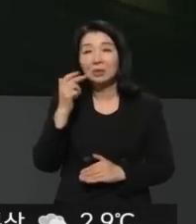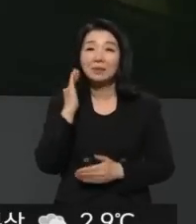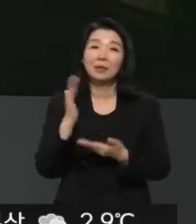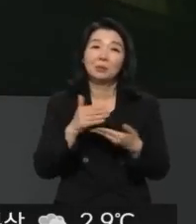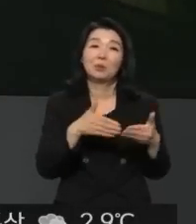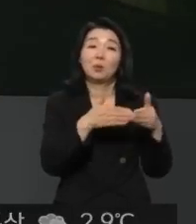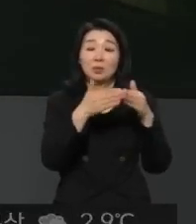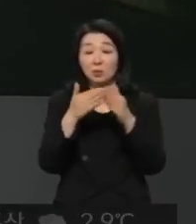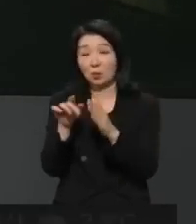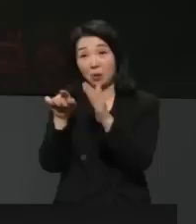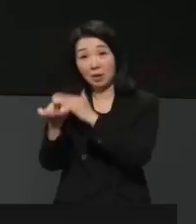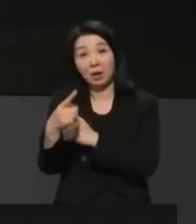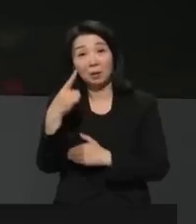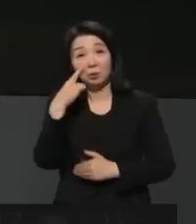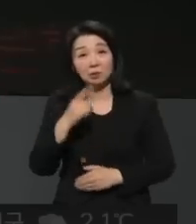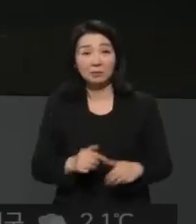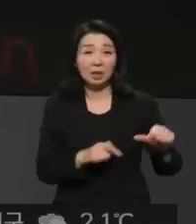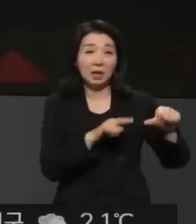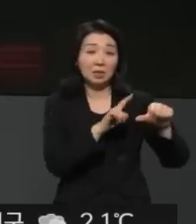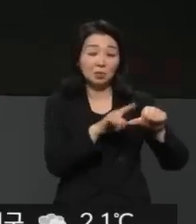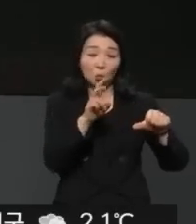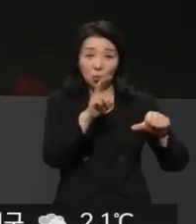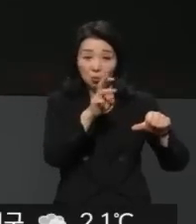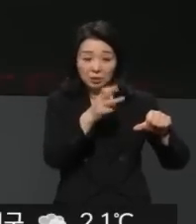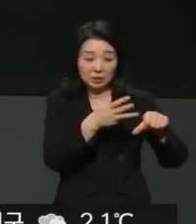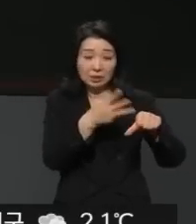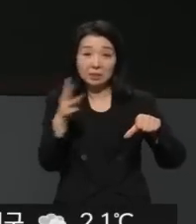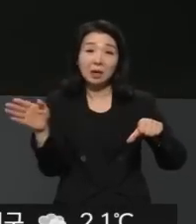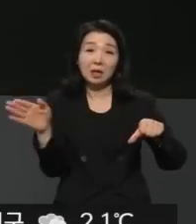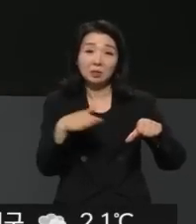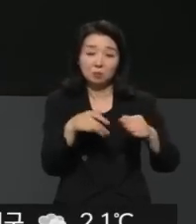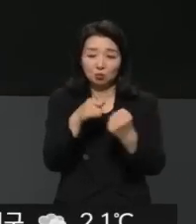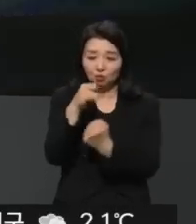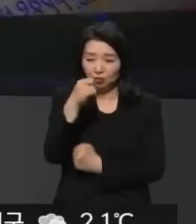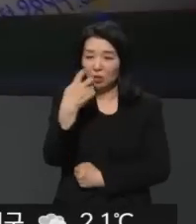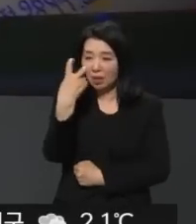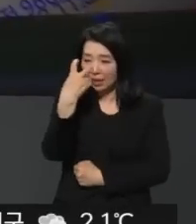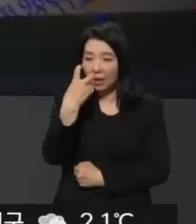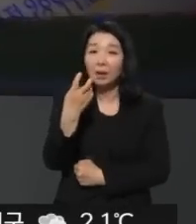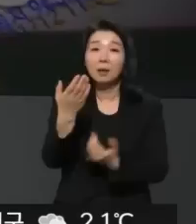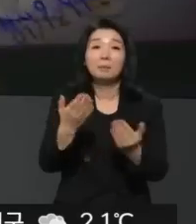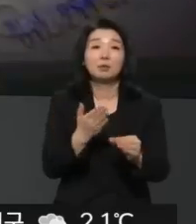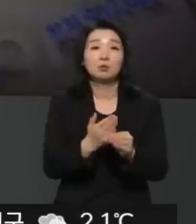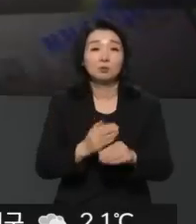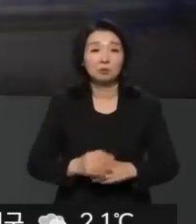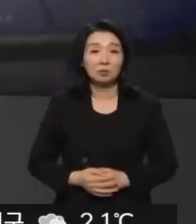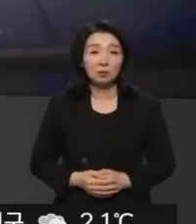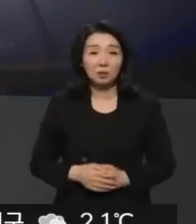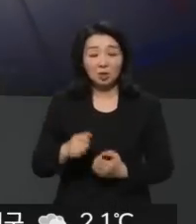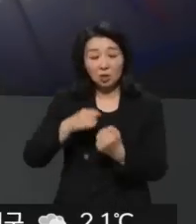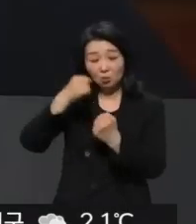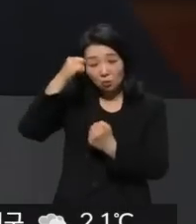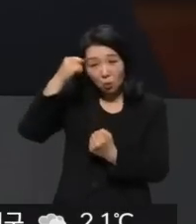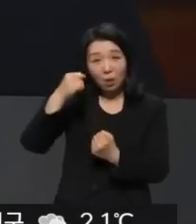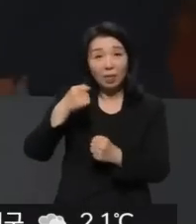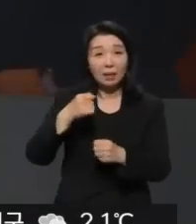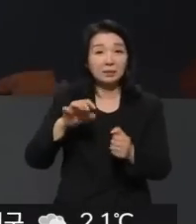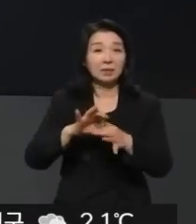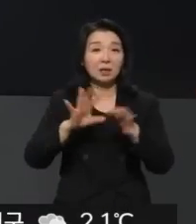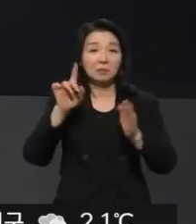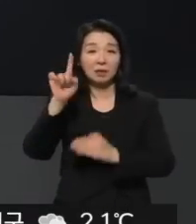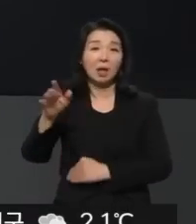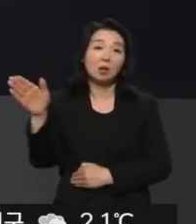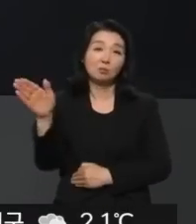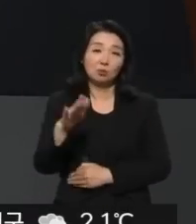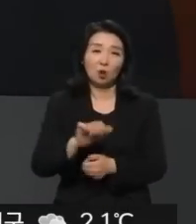대통령실로 달려갔습니다. 1심은 오후 3시부터 구속영장 실질 심사를 받고 있는데요. 이 구속 여부와 상관없이 당장